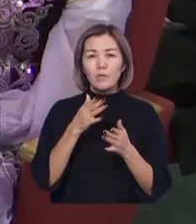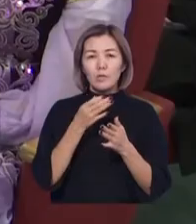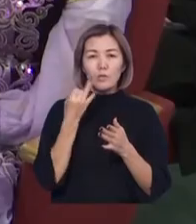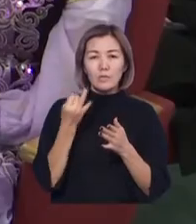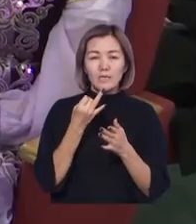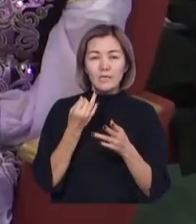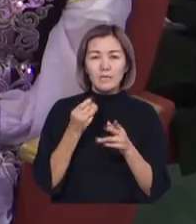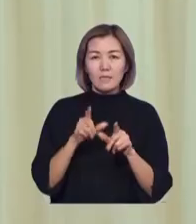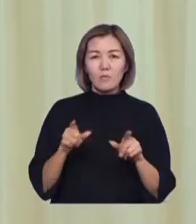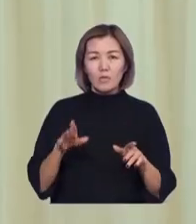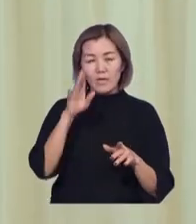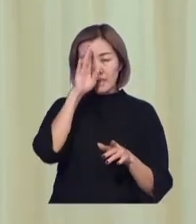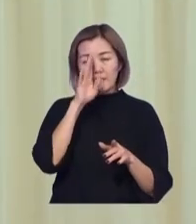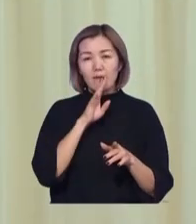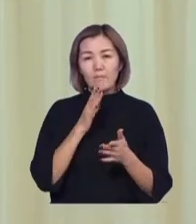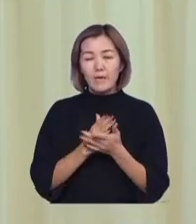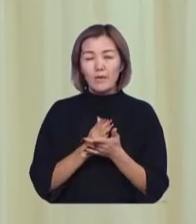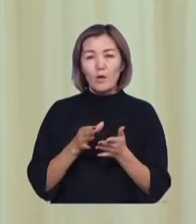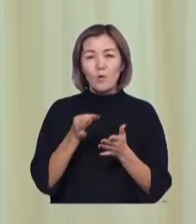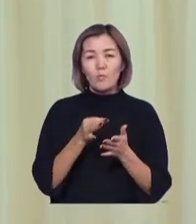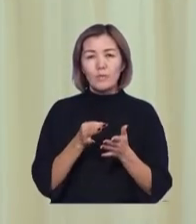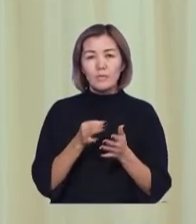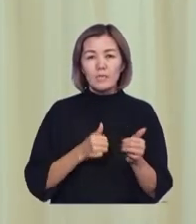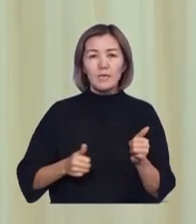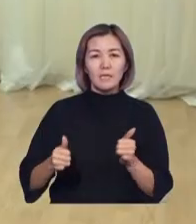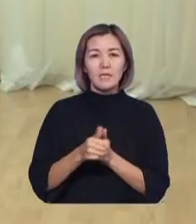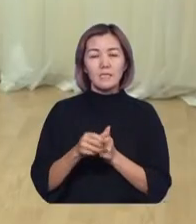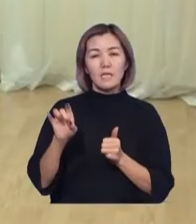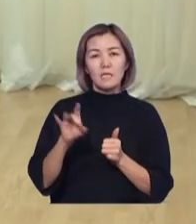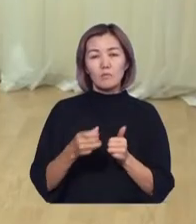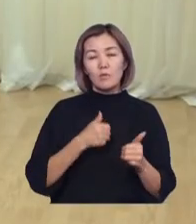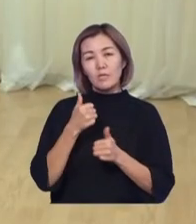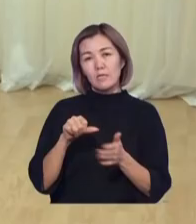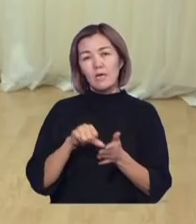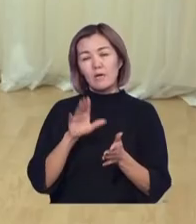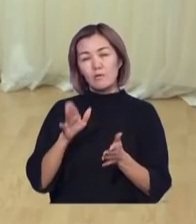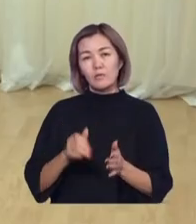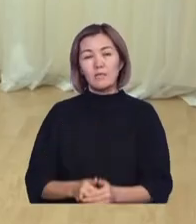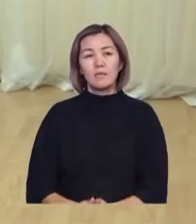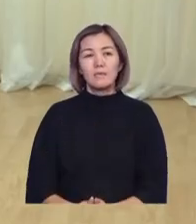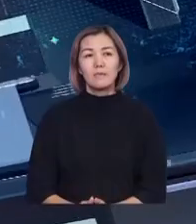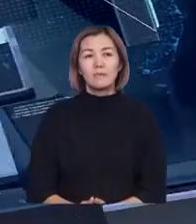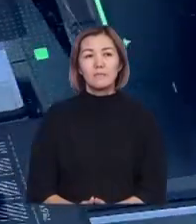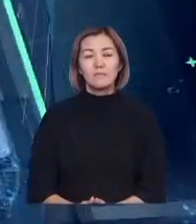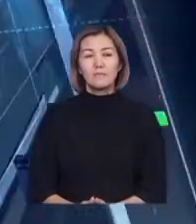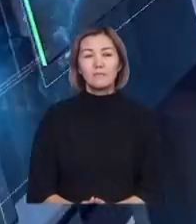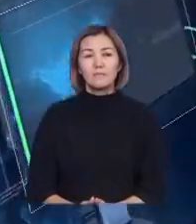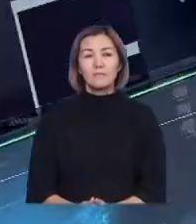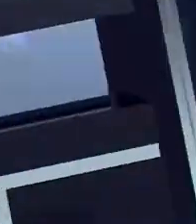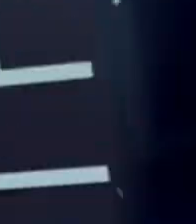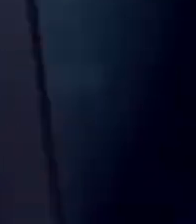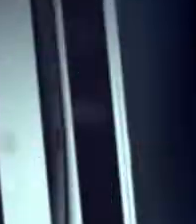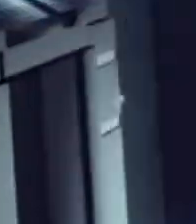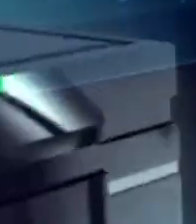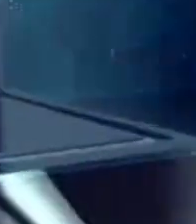мұнымен тоқтамақ емес, облыстық кезеңнен оза шапқандар алдағы уақытта республикалық сында өңір намысын қорғамақ. Ернұр